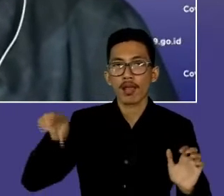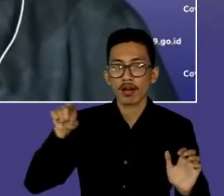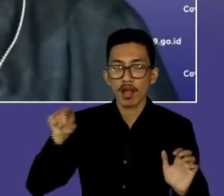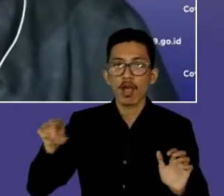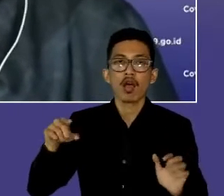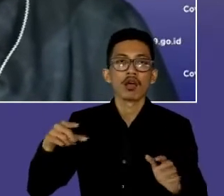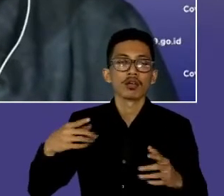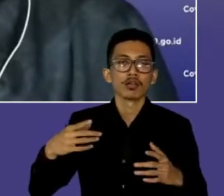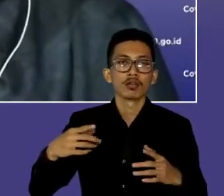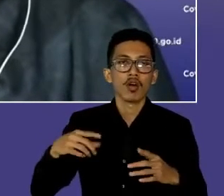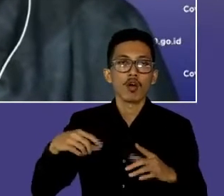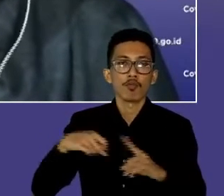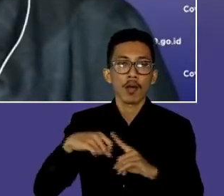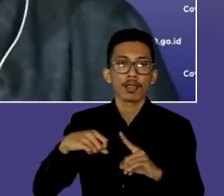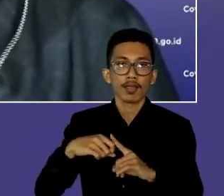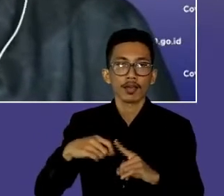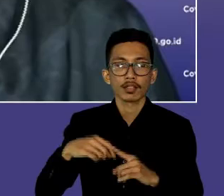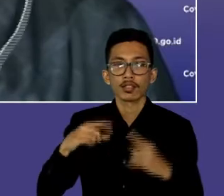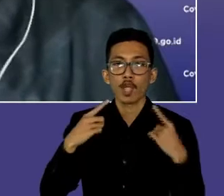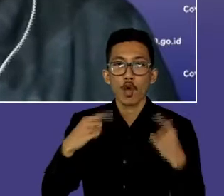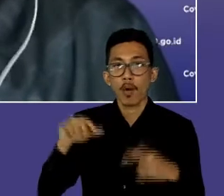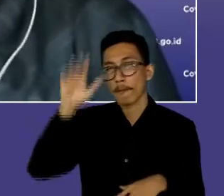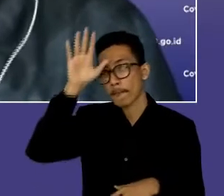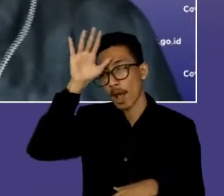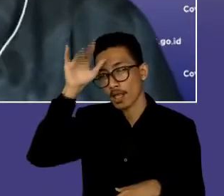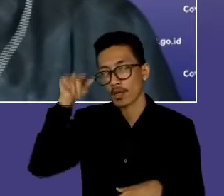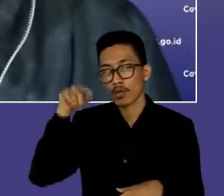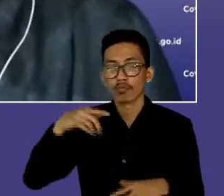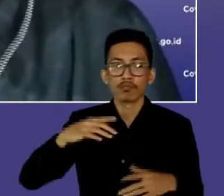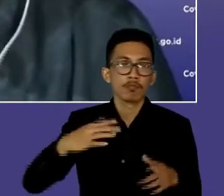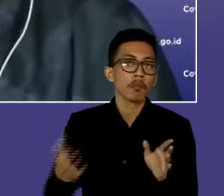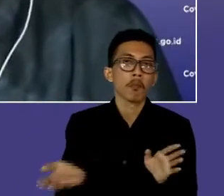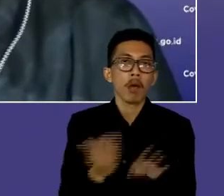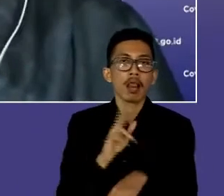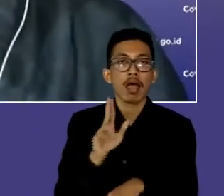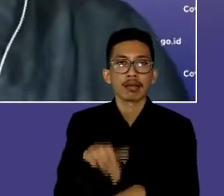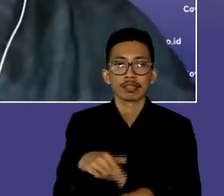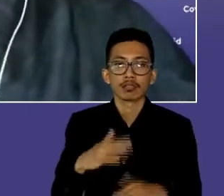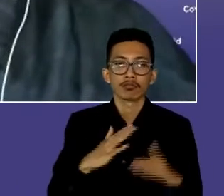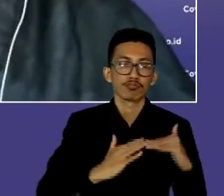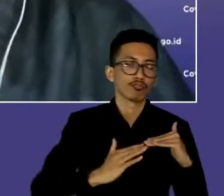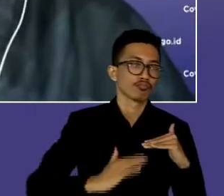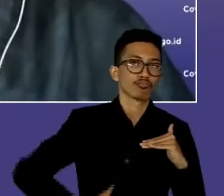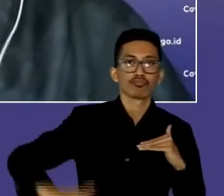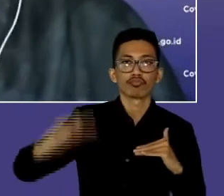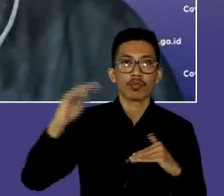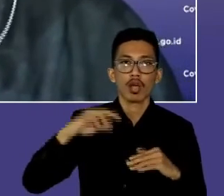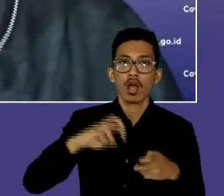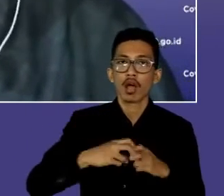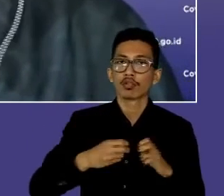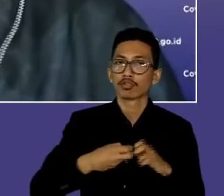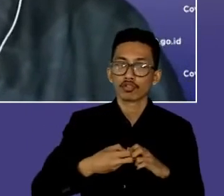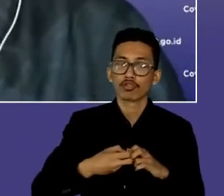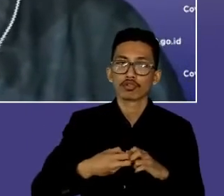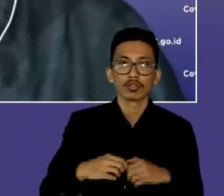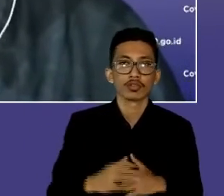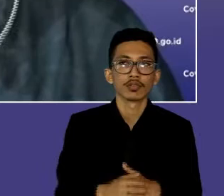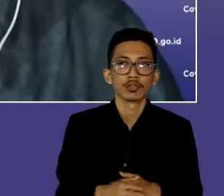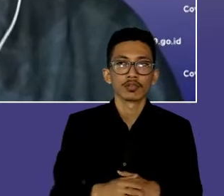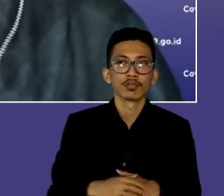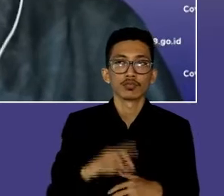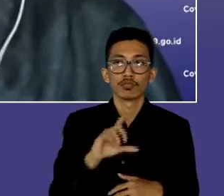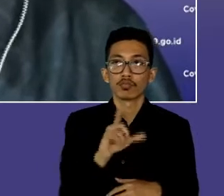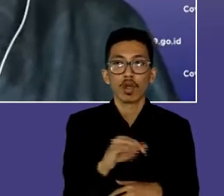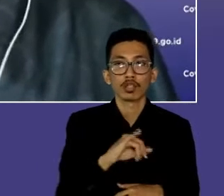kabupaten kota di luar wilayah Jawa dan Bali, sedang mengalami puncaknya kembali. Puncak di bulan ini lebih tinggi dibandingkan yang sudah pernah terjadi di